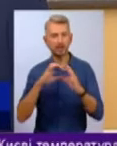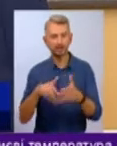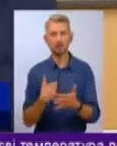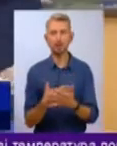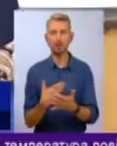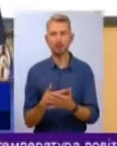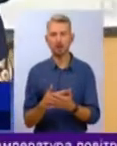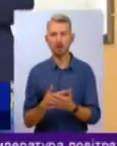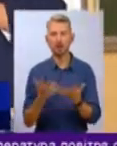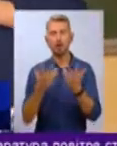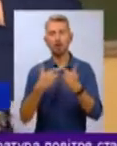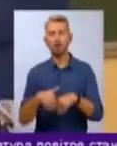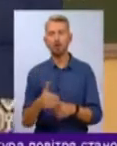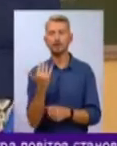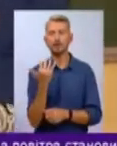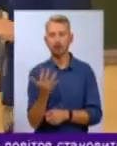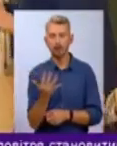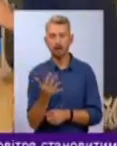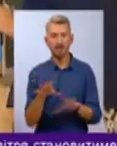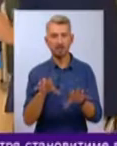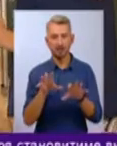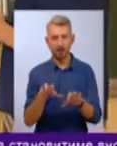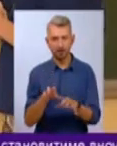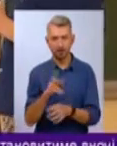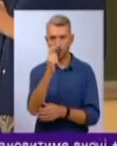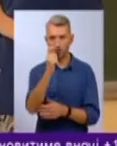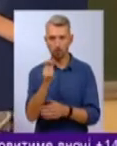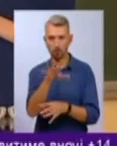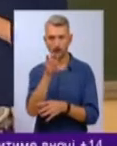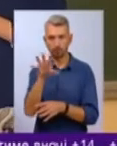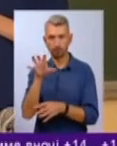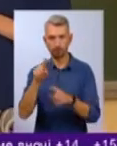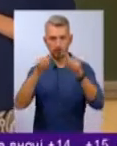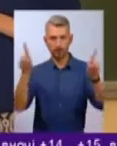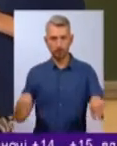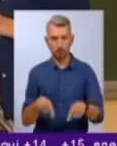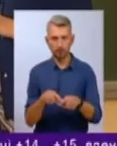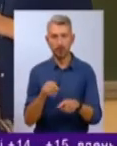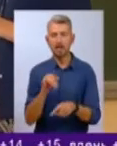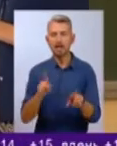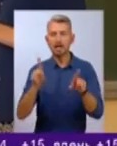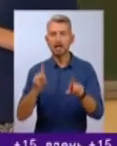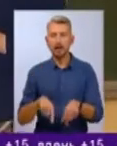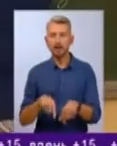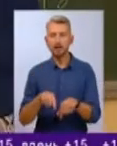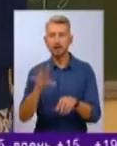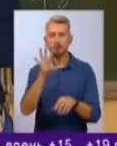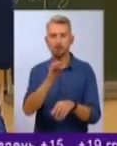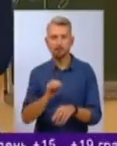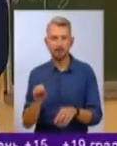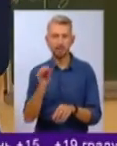Наприклад, рахувати, скільки тварин зображено ось на цій інтерактивній дошці та навіть переміщати